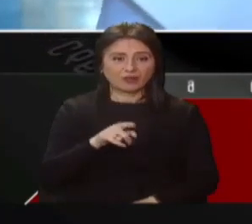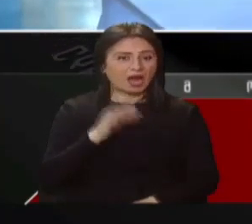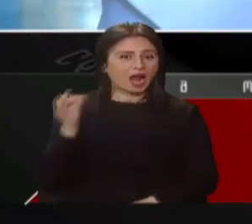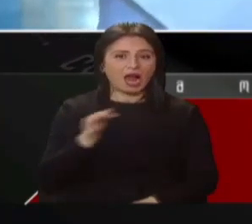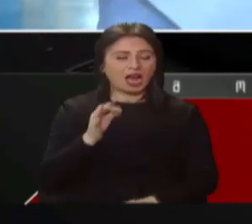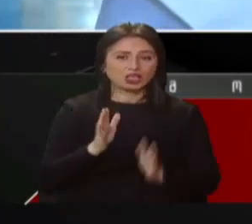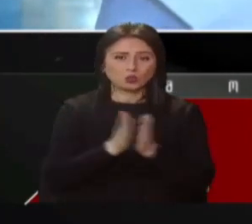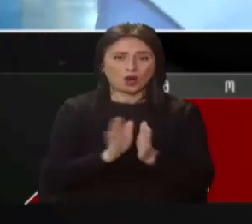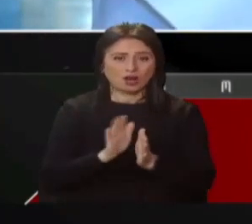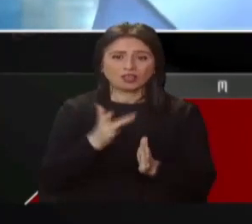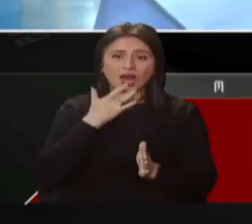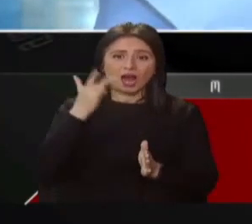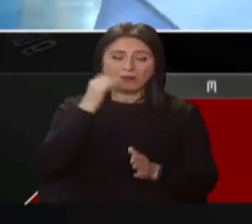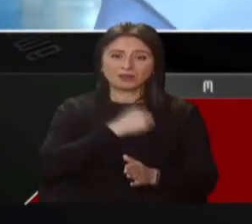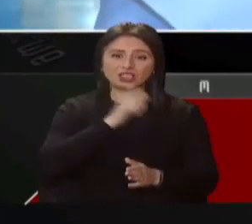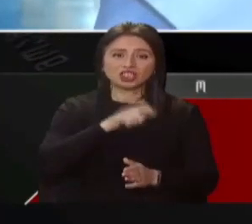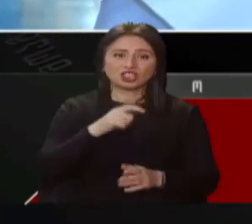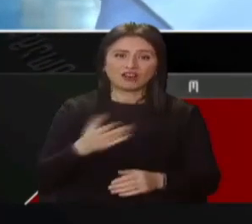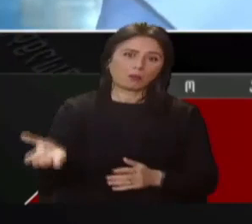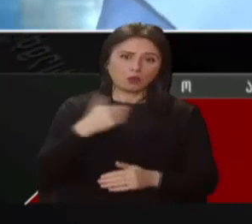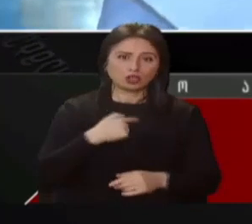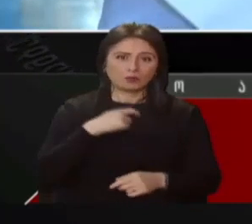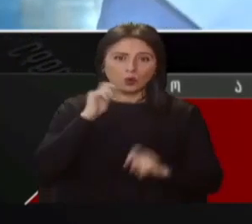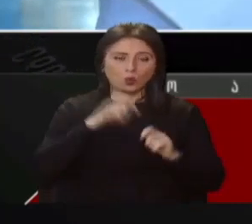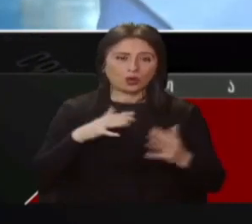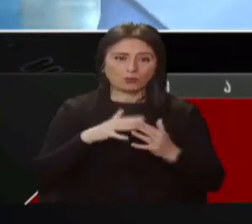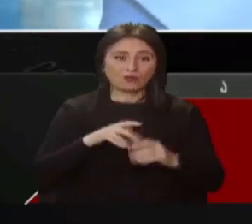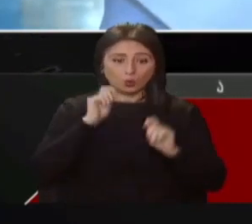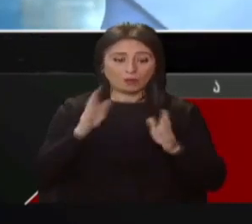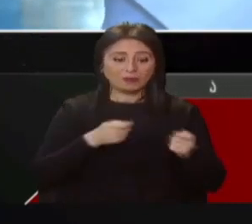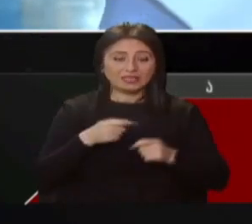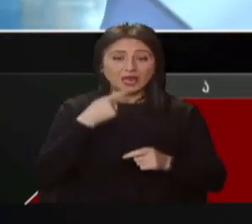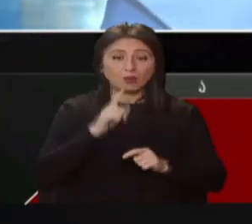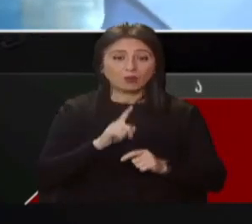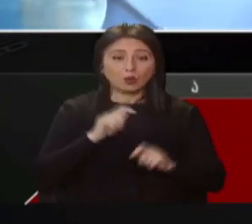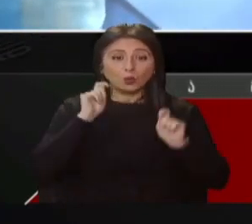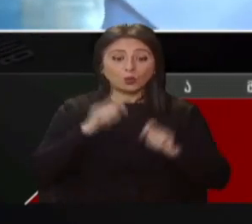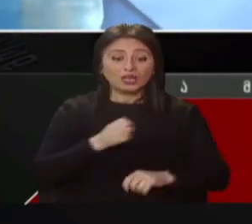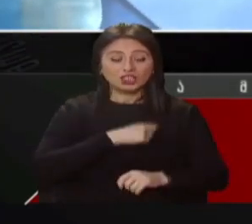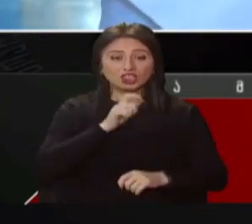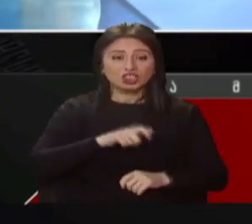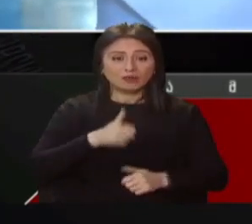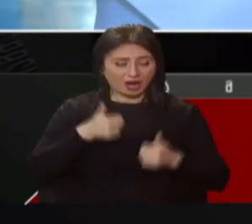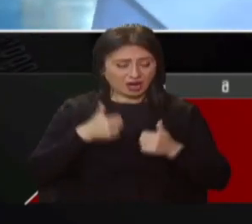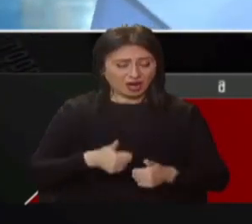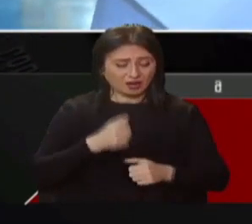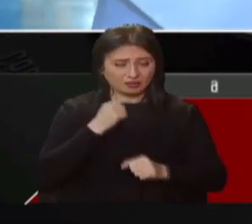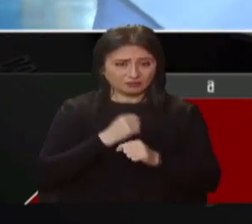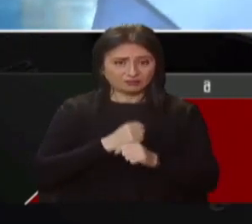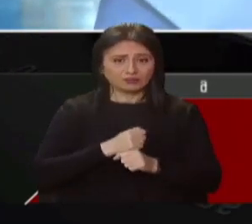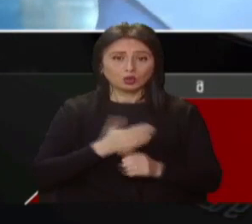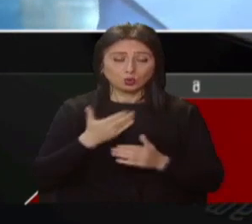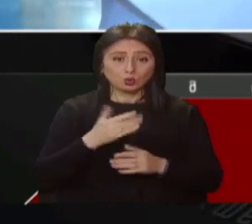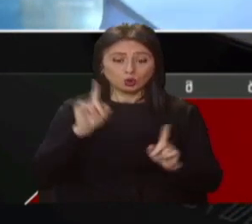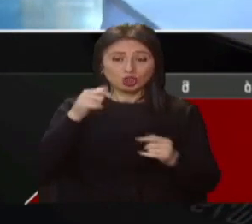არასდროს უთხოვია, რომ ამერიკელმა ჯარისკაცებმა იბრძოლონ უკრაინაში. უკრაინის პრეზიდენტის თქმით, უკრაინელი ჯარისკაცებიც კარგად გაართმევენ თავს, თუ